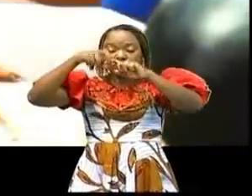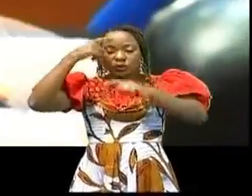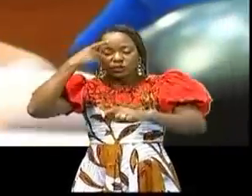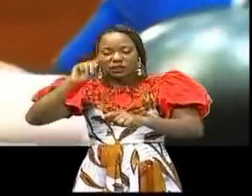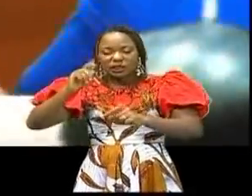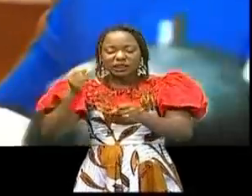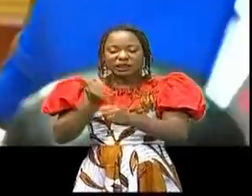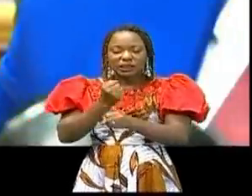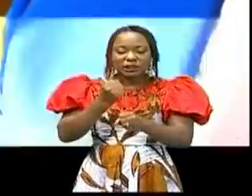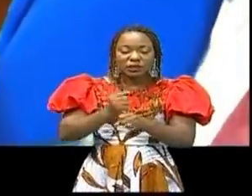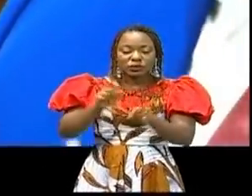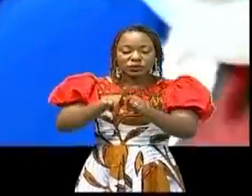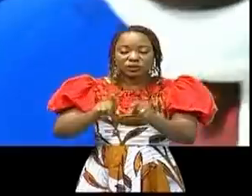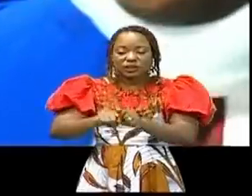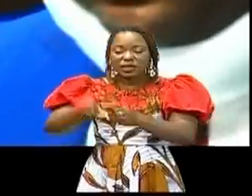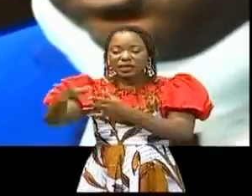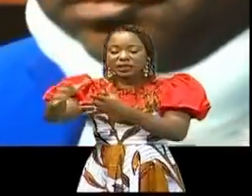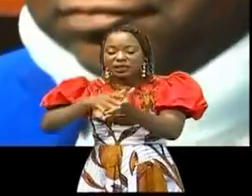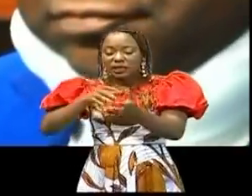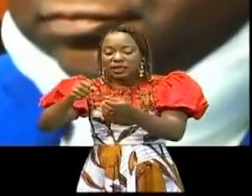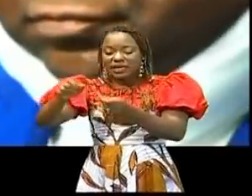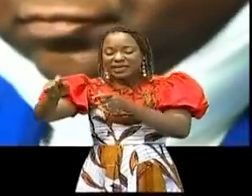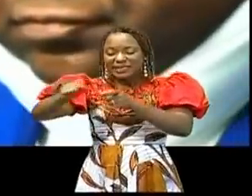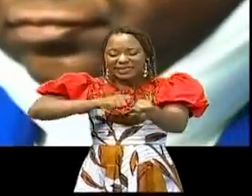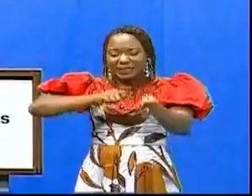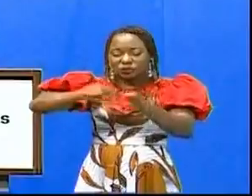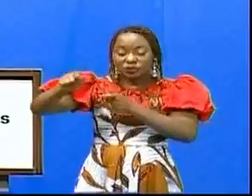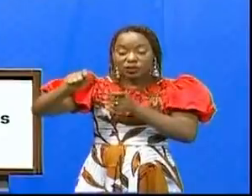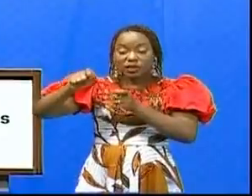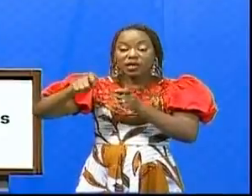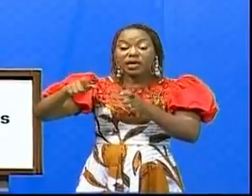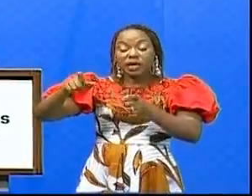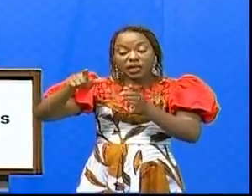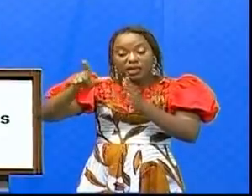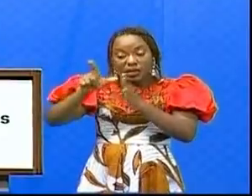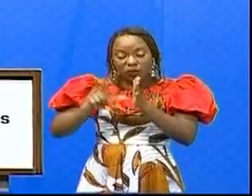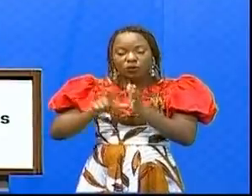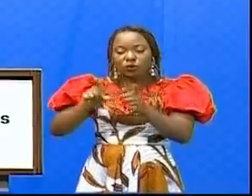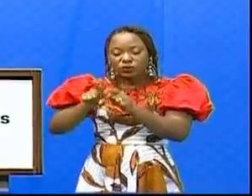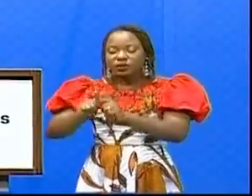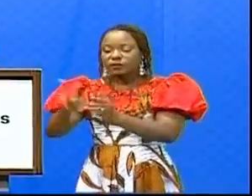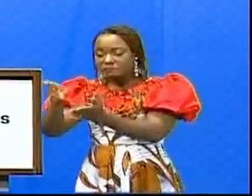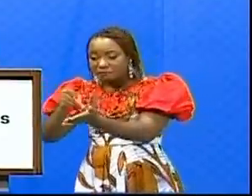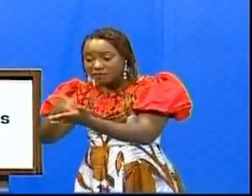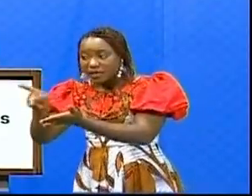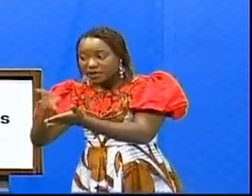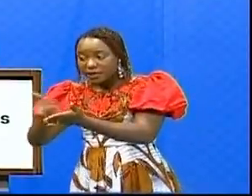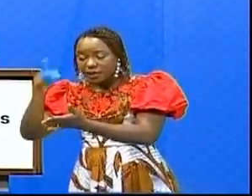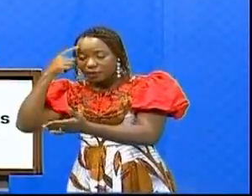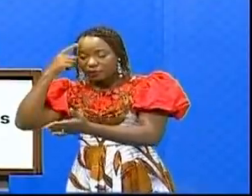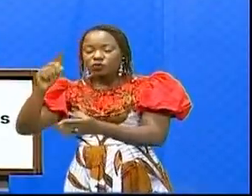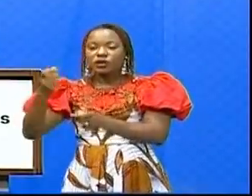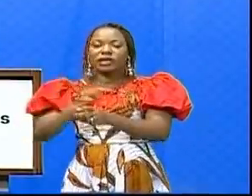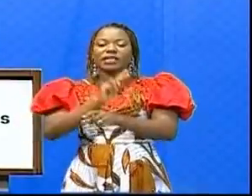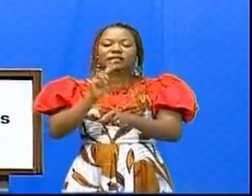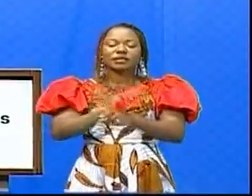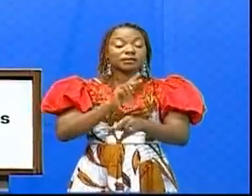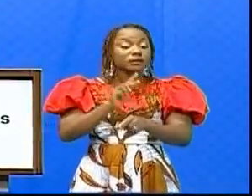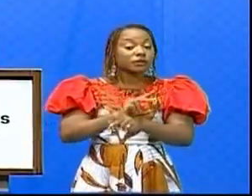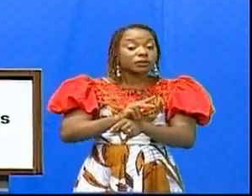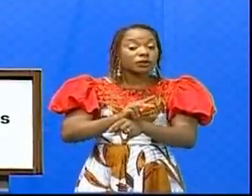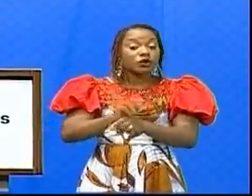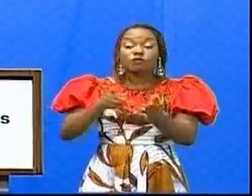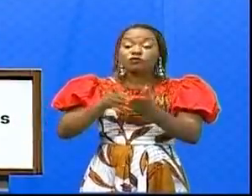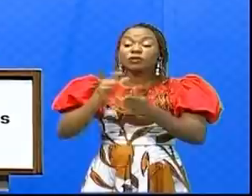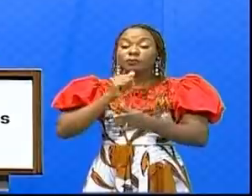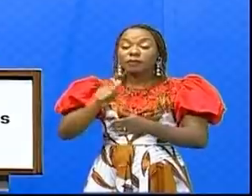échéants, l'annulation de contrats jugés illicites, appliquer les amendes transactionnelles à l'encontre des exploitants non en règle,